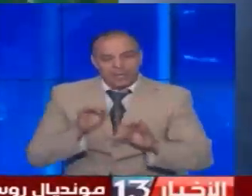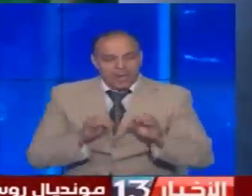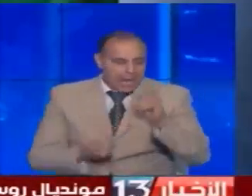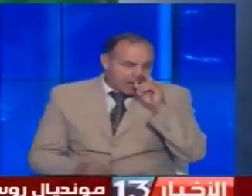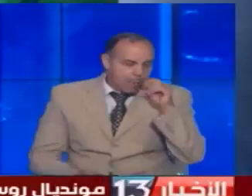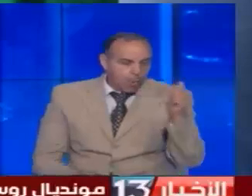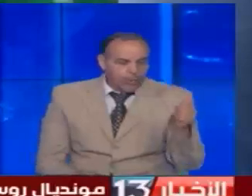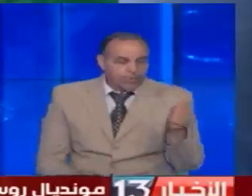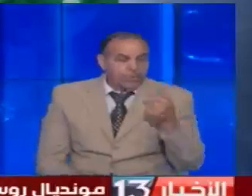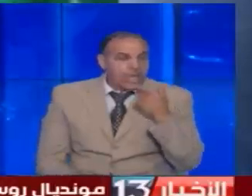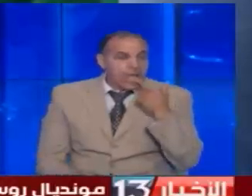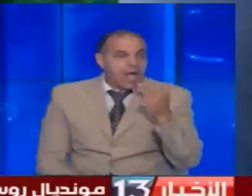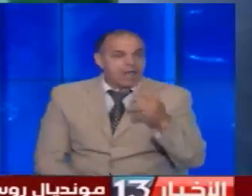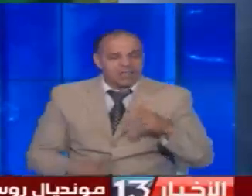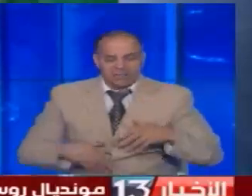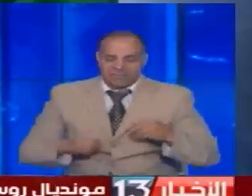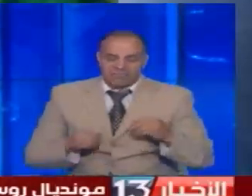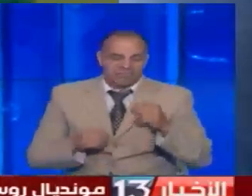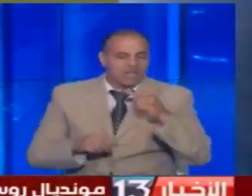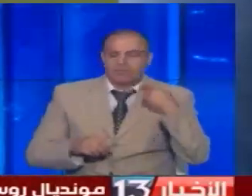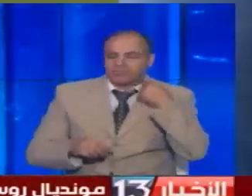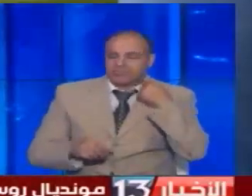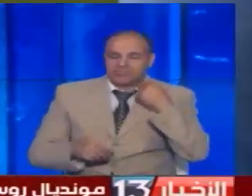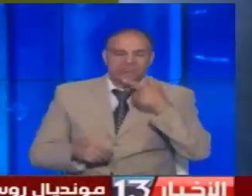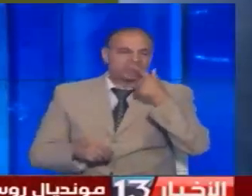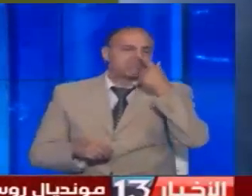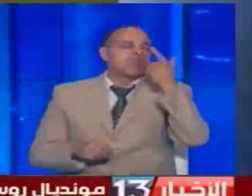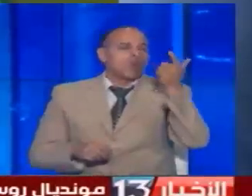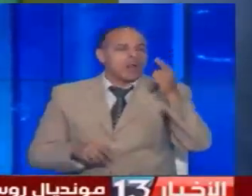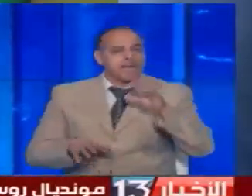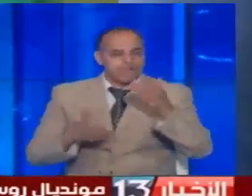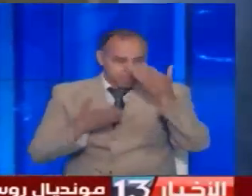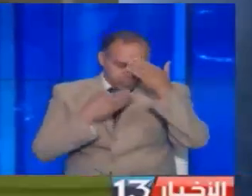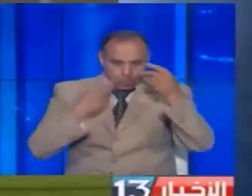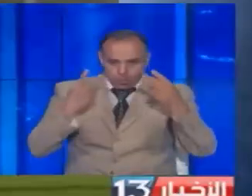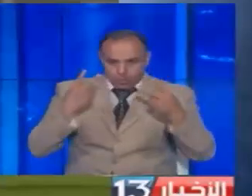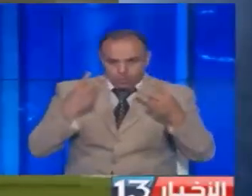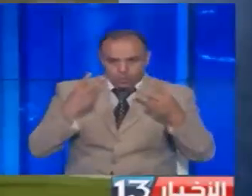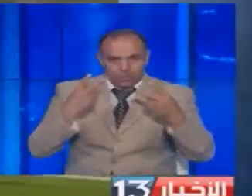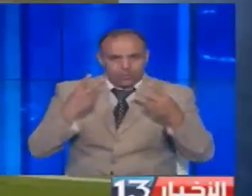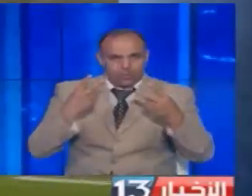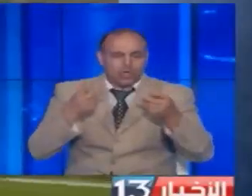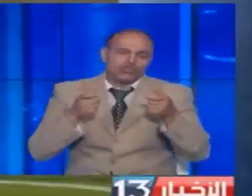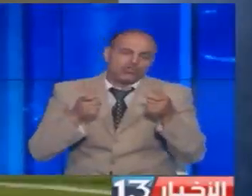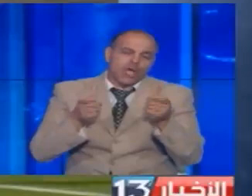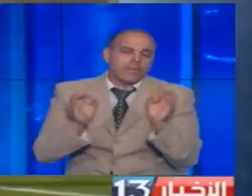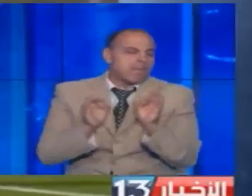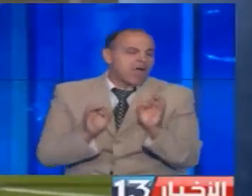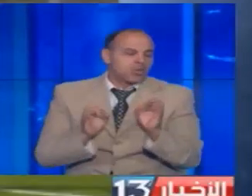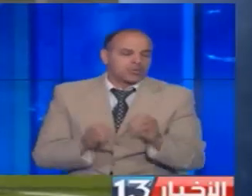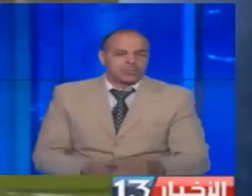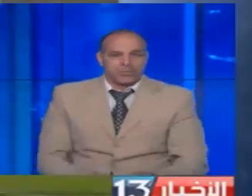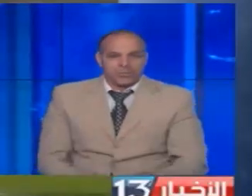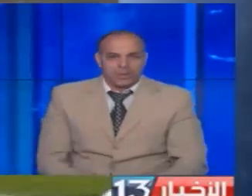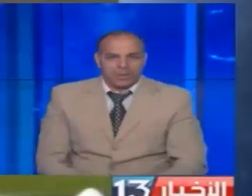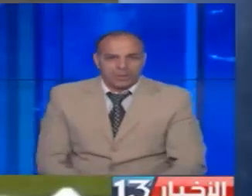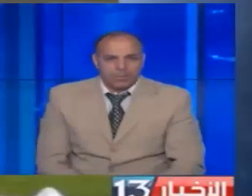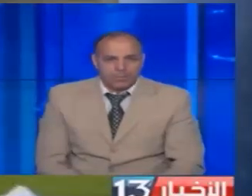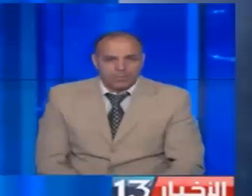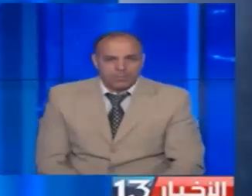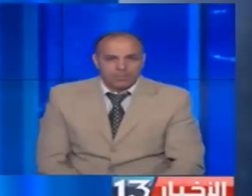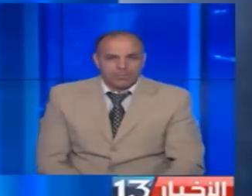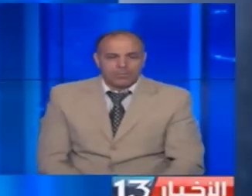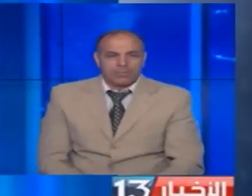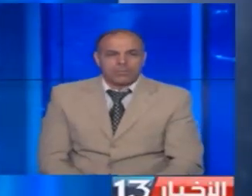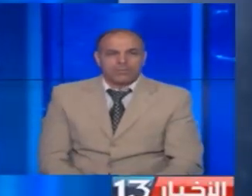العربية والذي غادر المونديال مرفوع الرأس إثر مباراتين لم يحالفه فيهما الحظ.